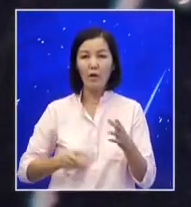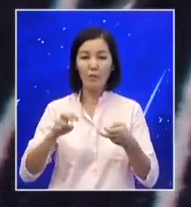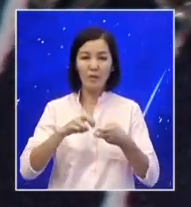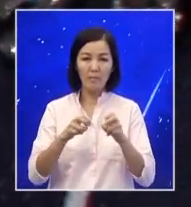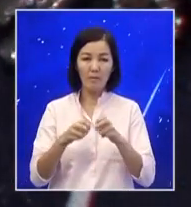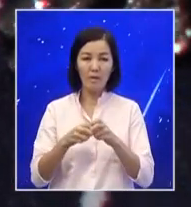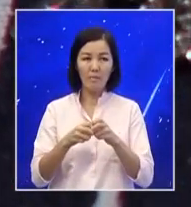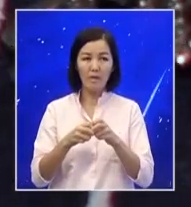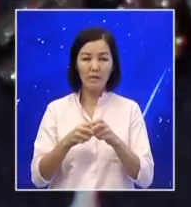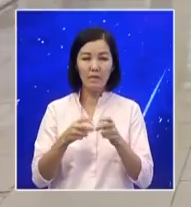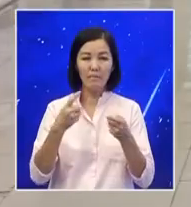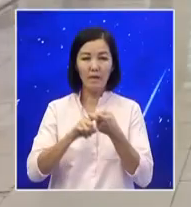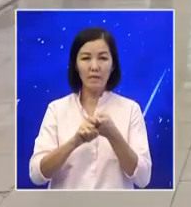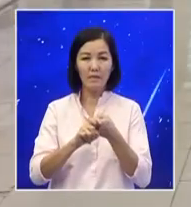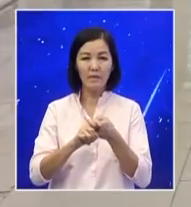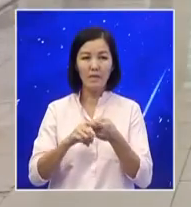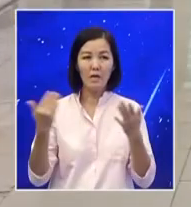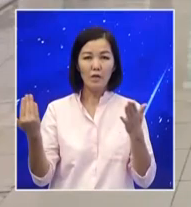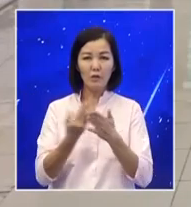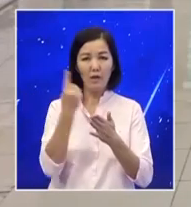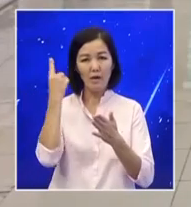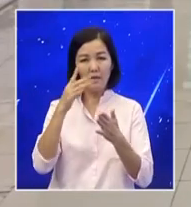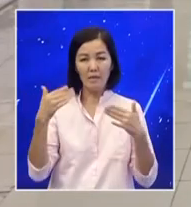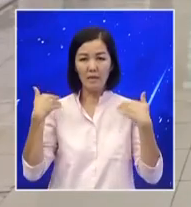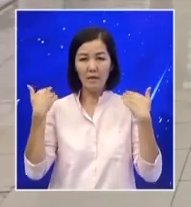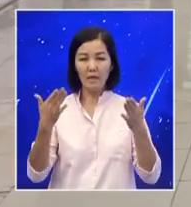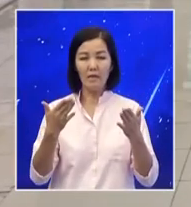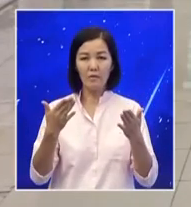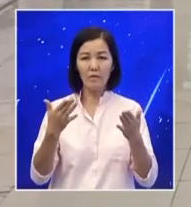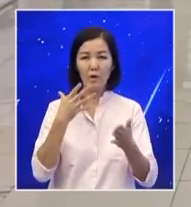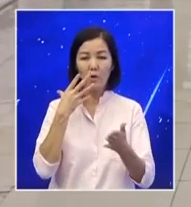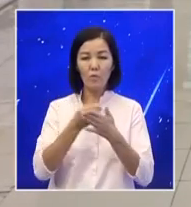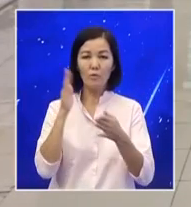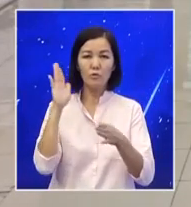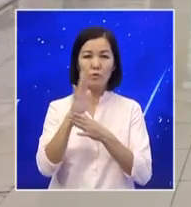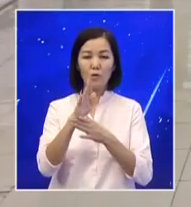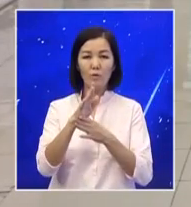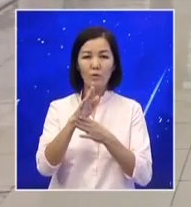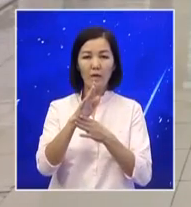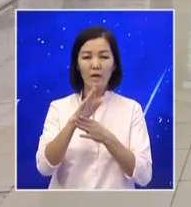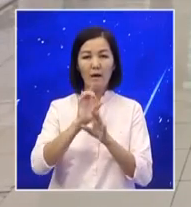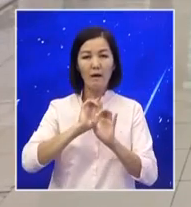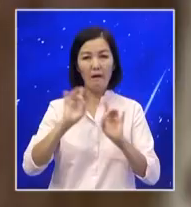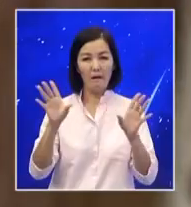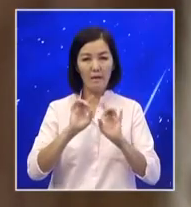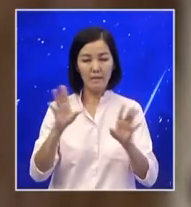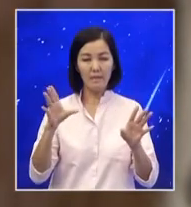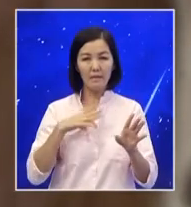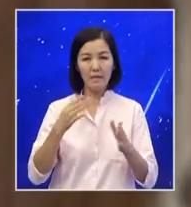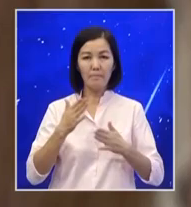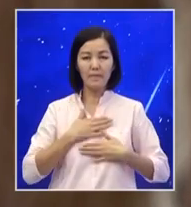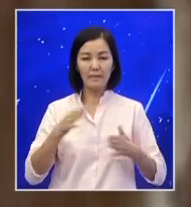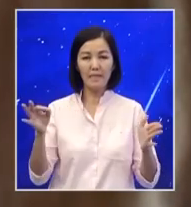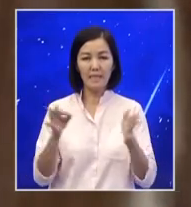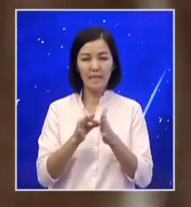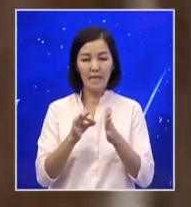мәселелерге байланысты жаңа идеяларын өз жолдауында көрсеткен болатын. Енді біздің мақсатымыз